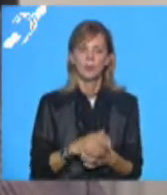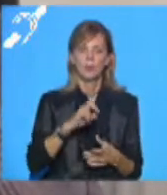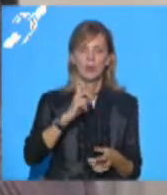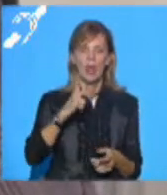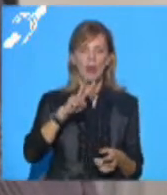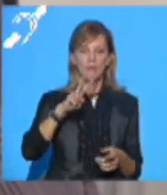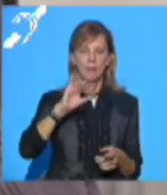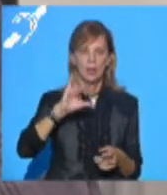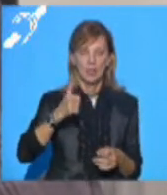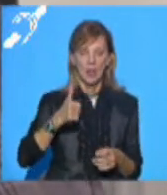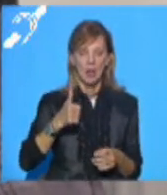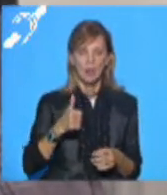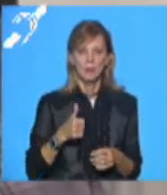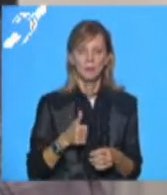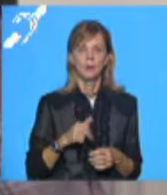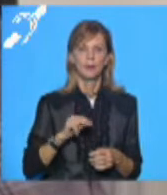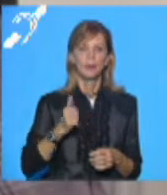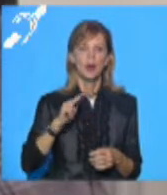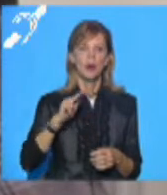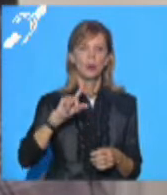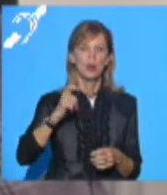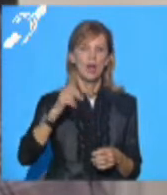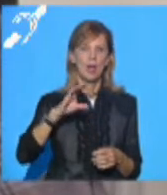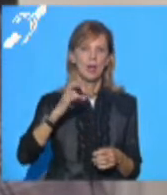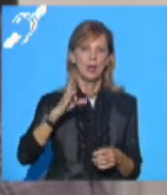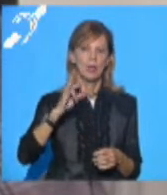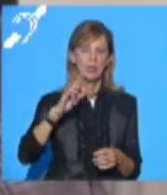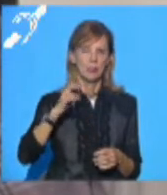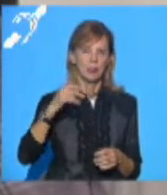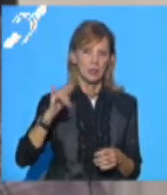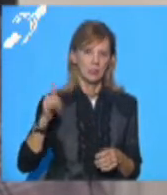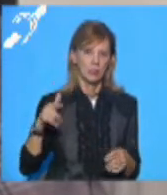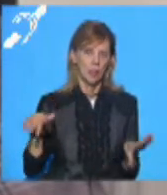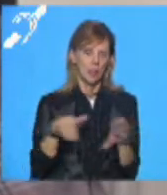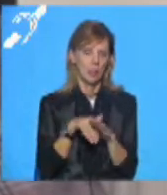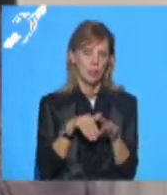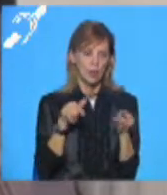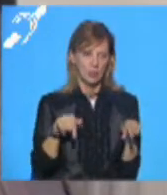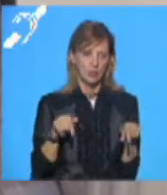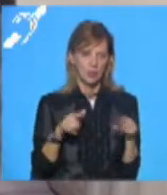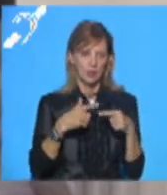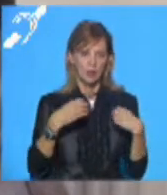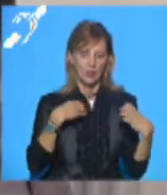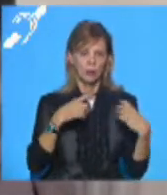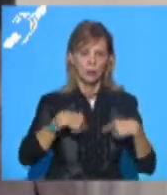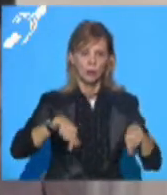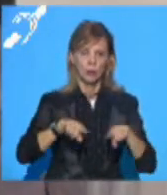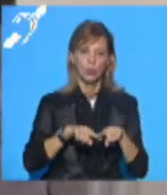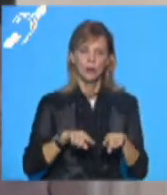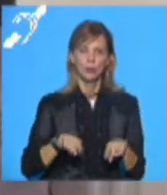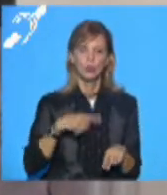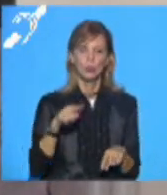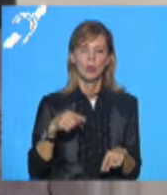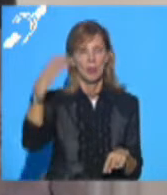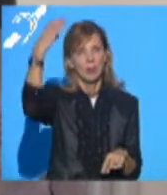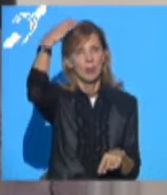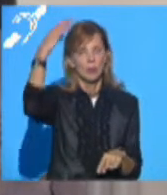Davila, Paula Chirilă, și a vedetă, dar și angajată a teatrului nostru, după care Daniel Bucur,